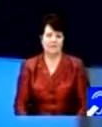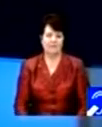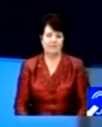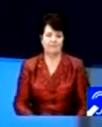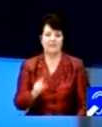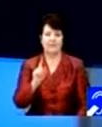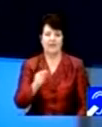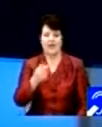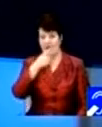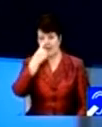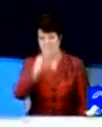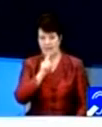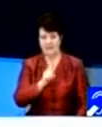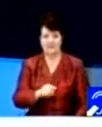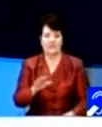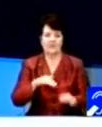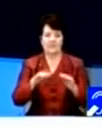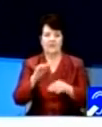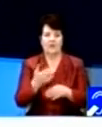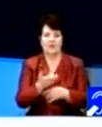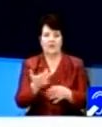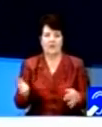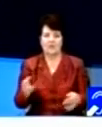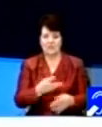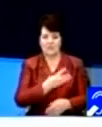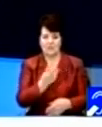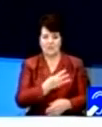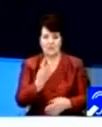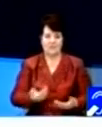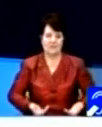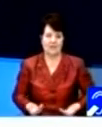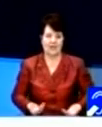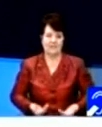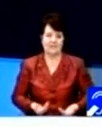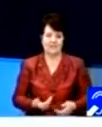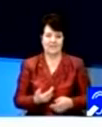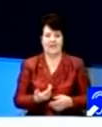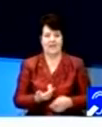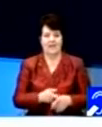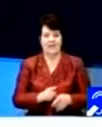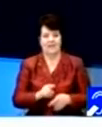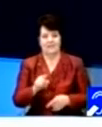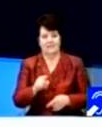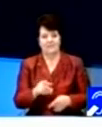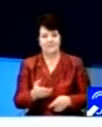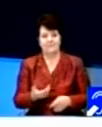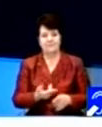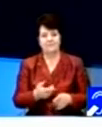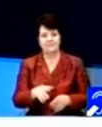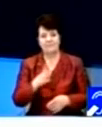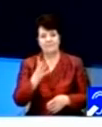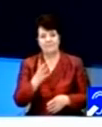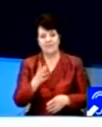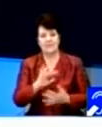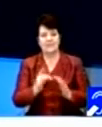Insulele din Grecia sunt paradisul oricărui cățărător dornic să-și trăiască viața pe muchie de cuțit. Sportul extrem a revitalizat turismul